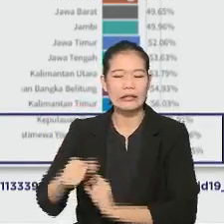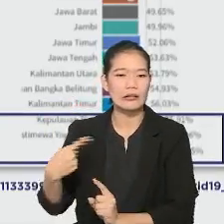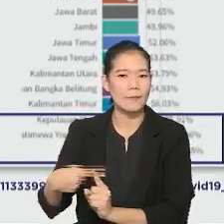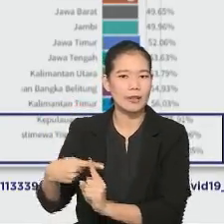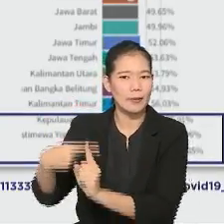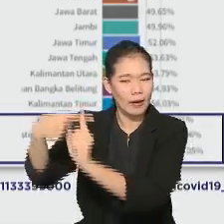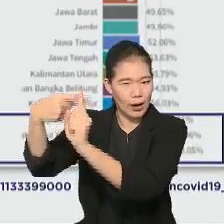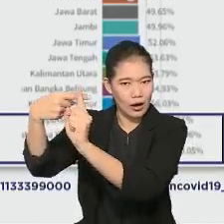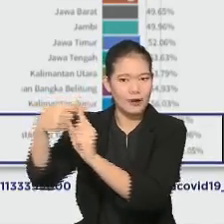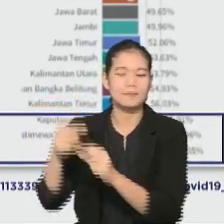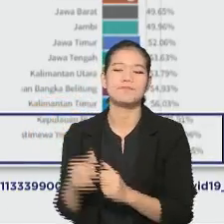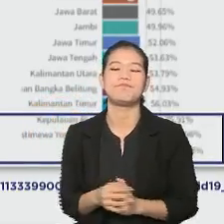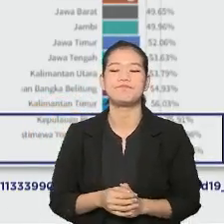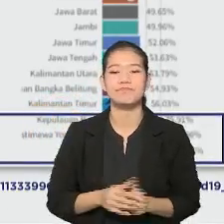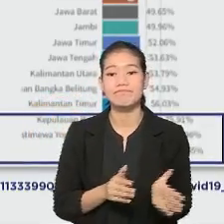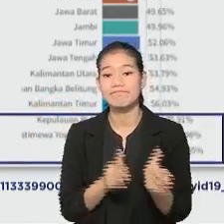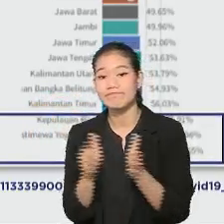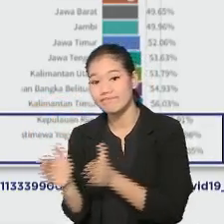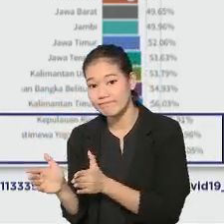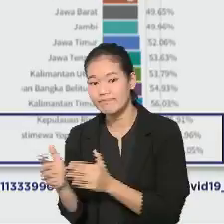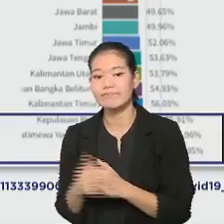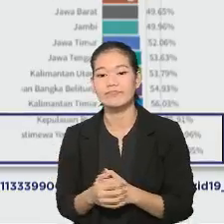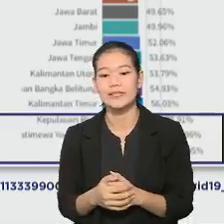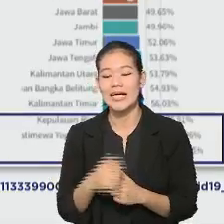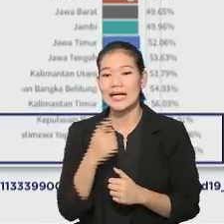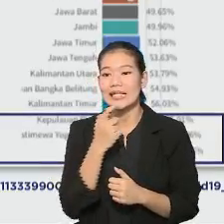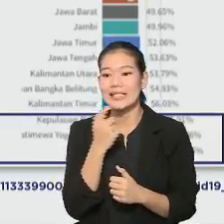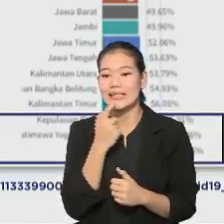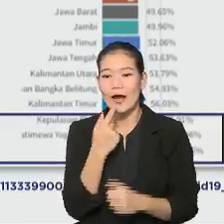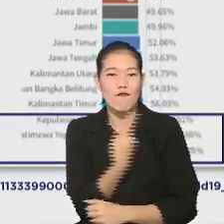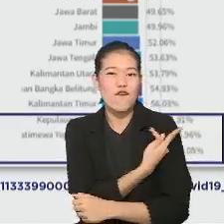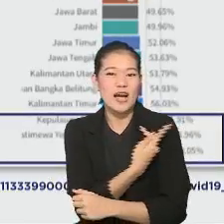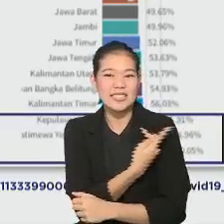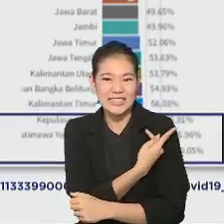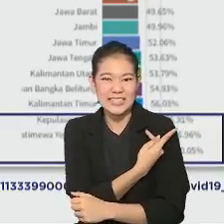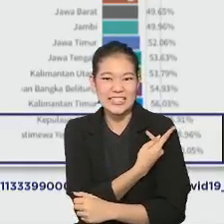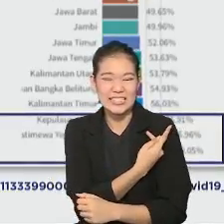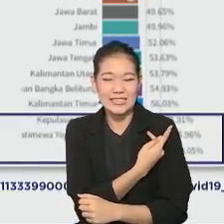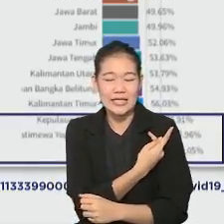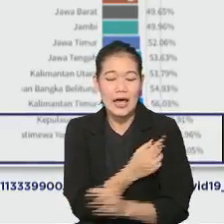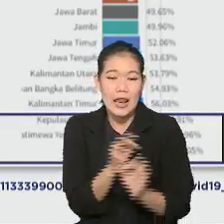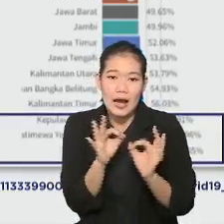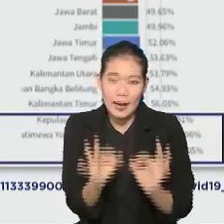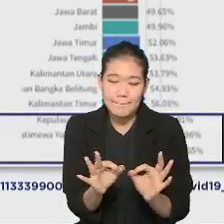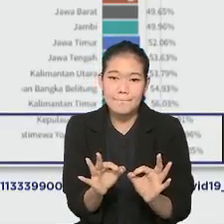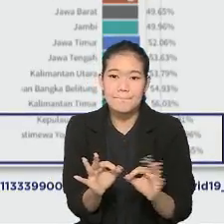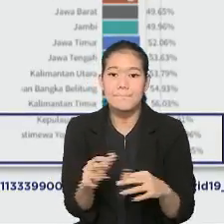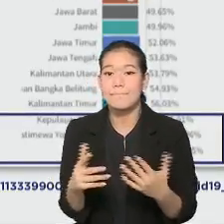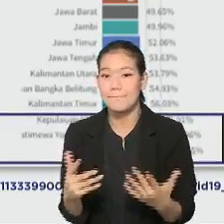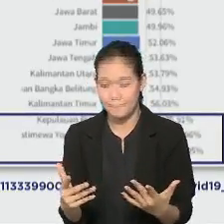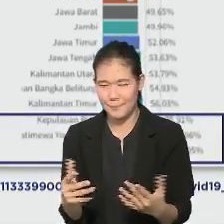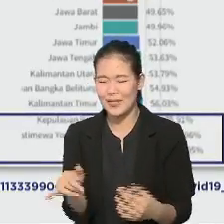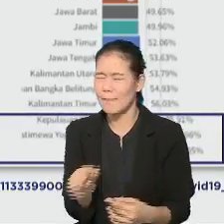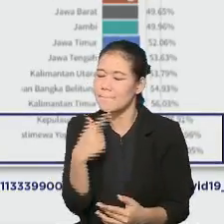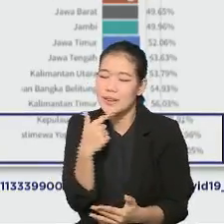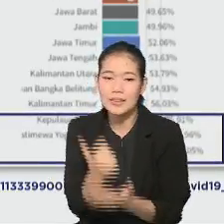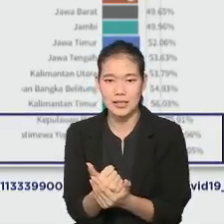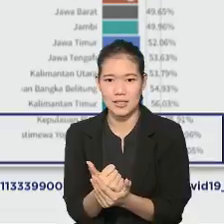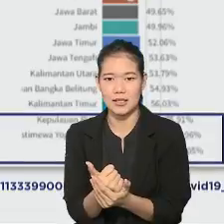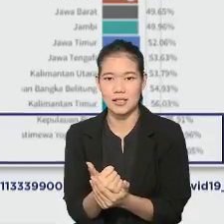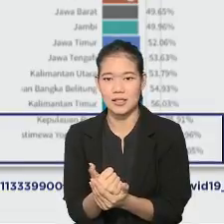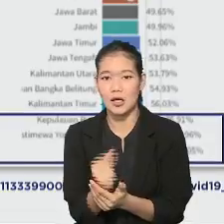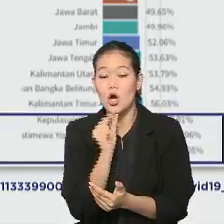peningkatan. Selanjutnya adalah cakupan vaksinasi dosis lengkap. Hal ini sama pentingnya